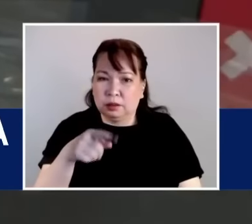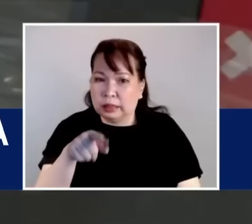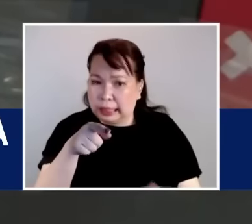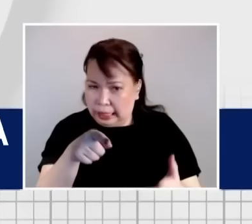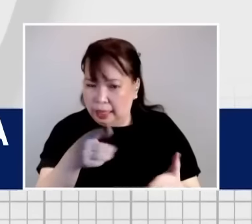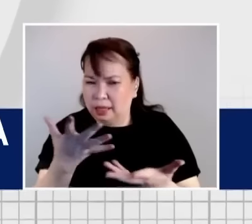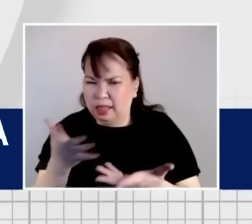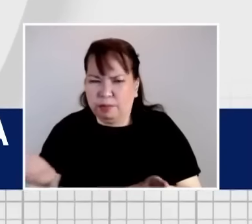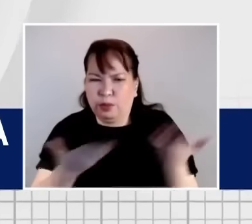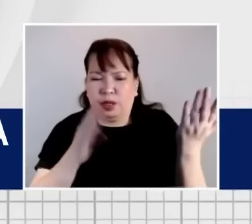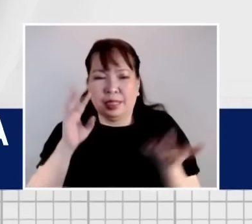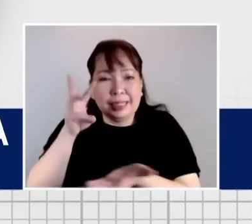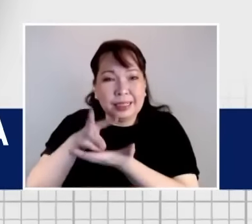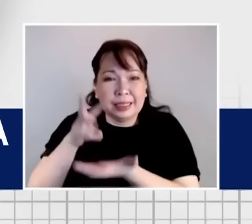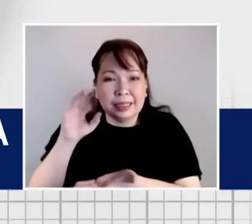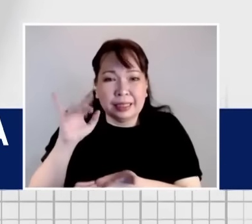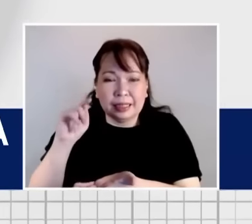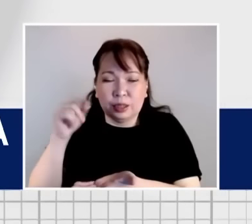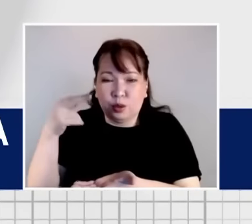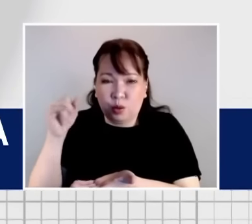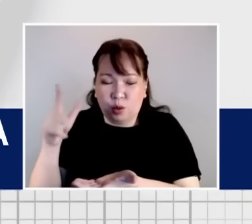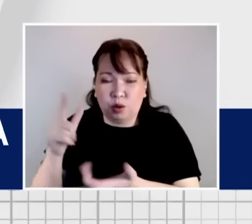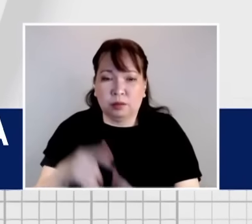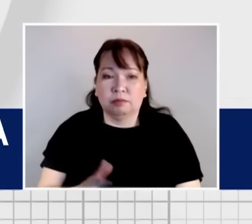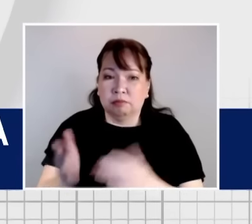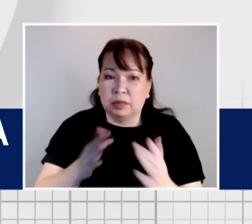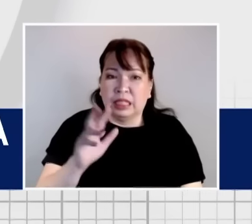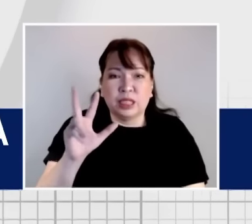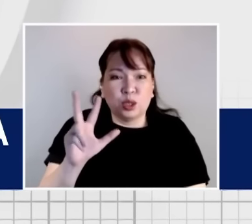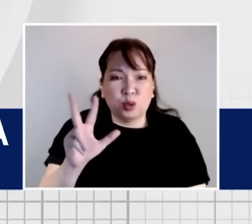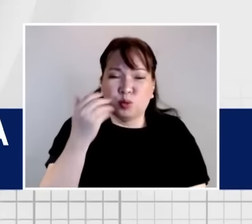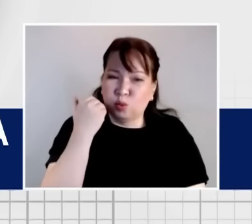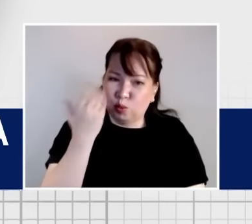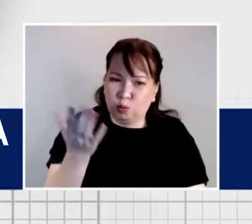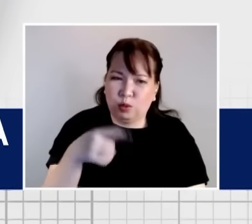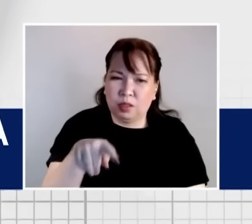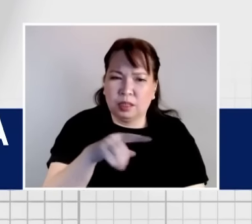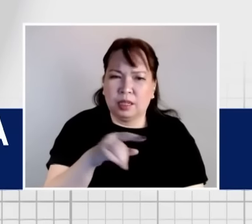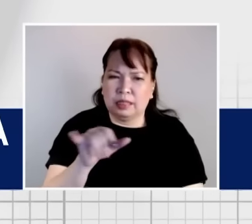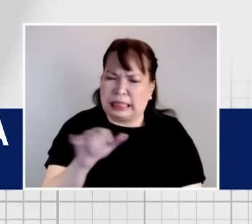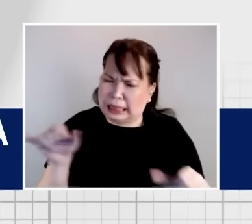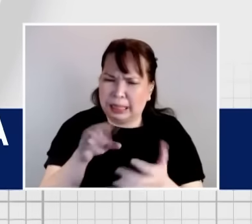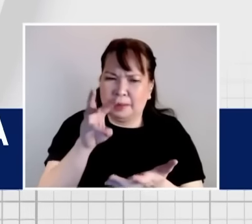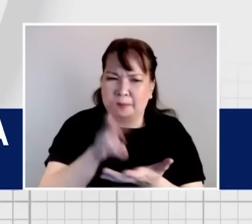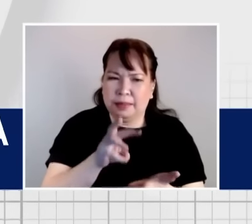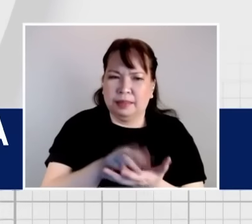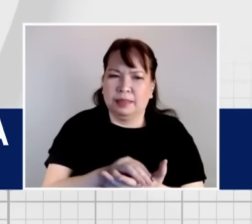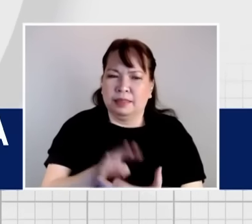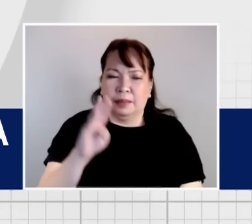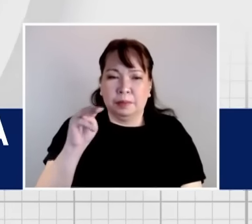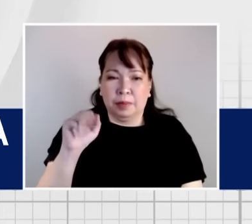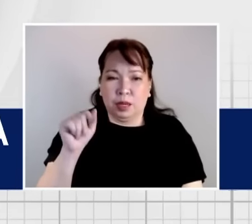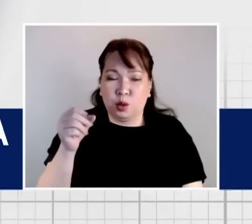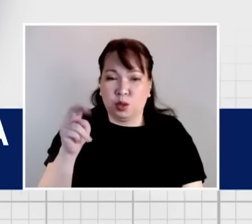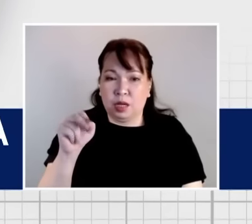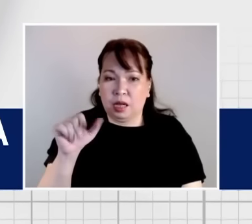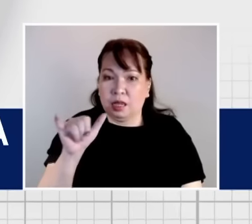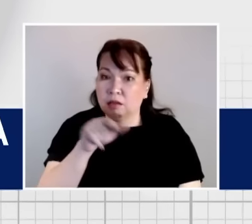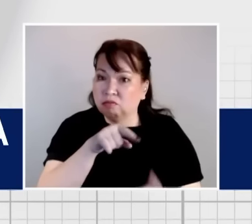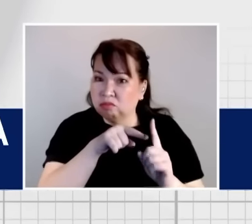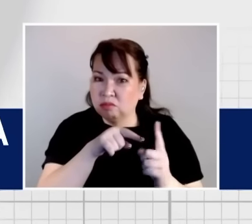counting machine. 3 naman ang patay sa isa pang hiwalay na insidente sa parehong bayan. Suspected flying voters umano ang